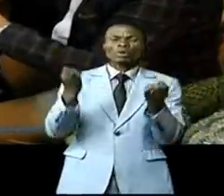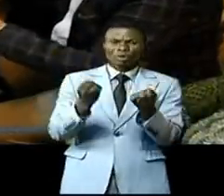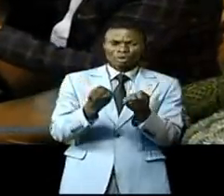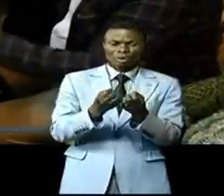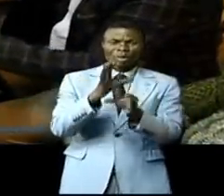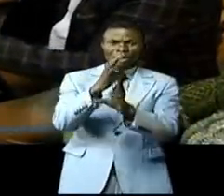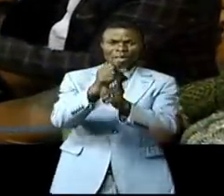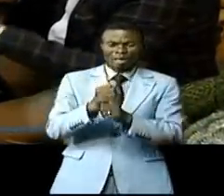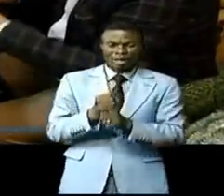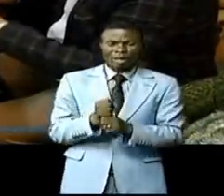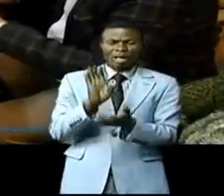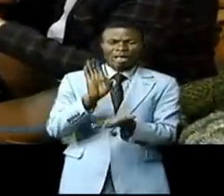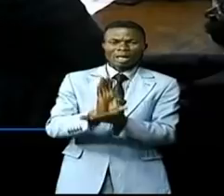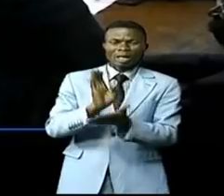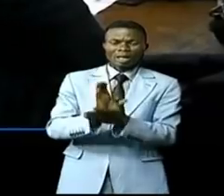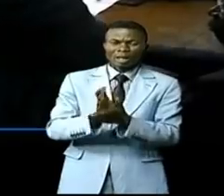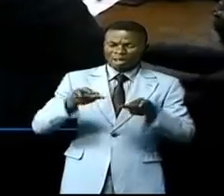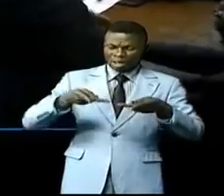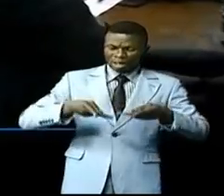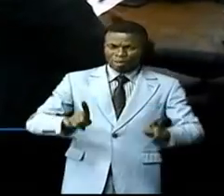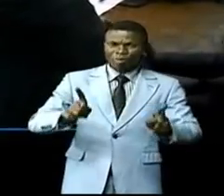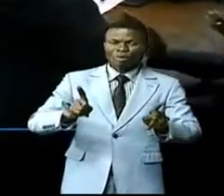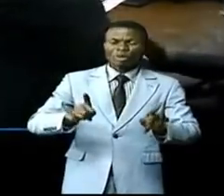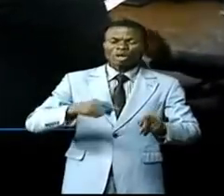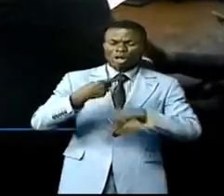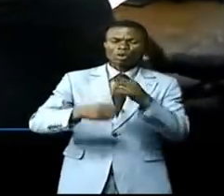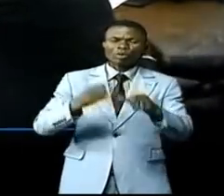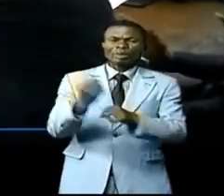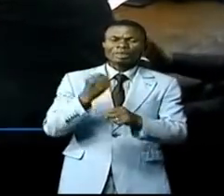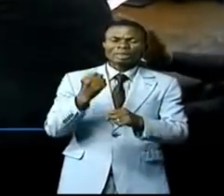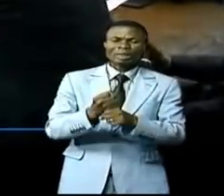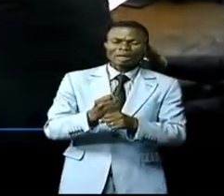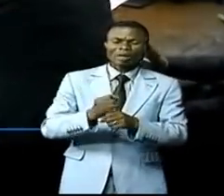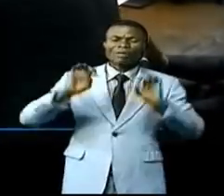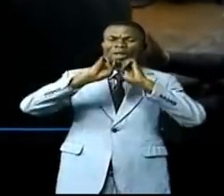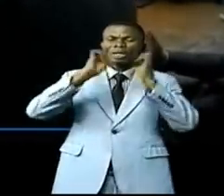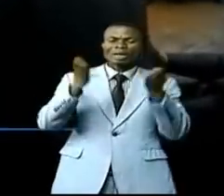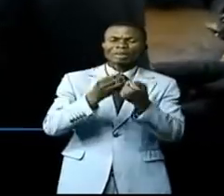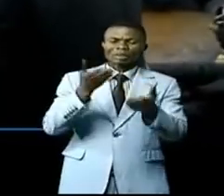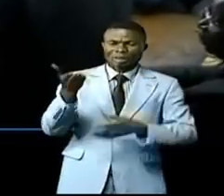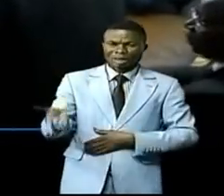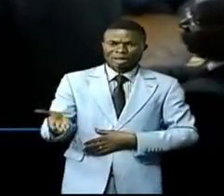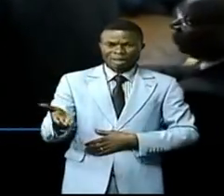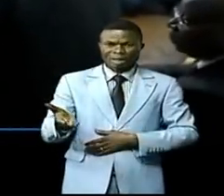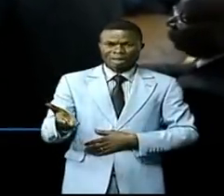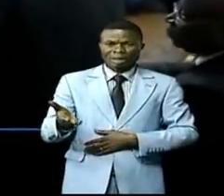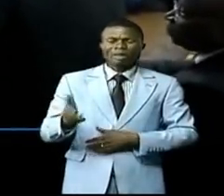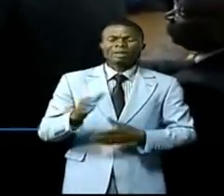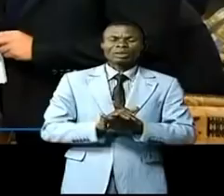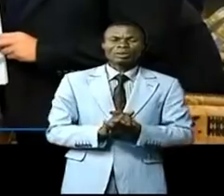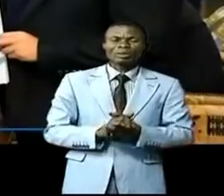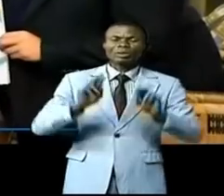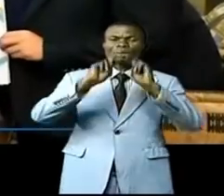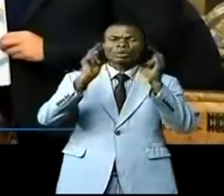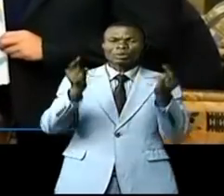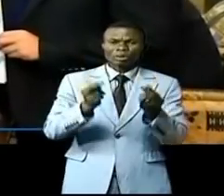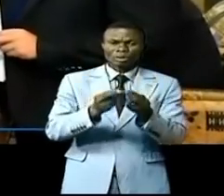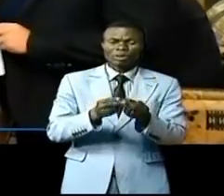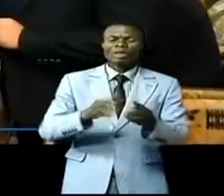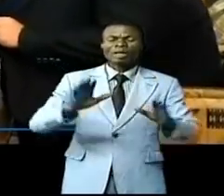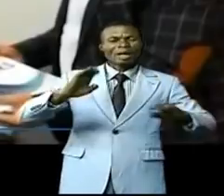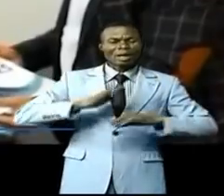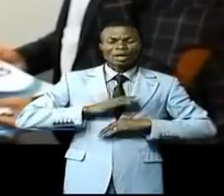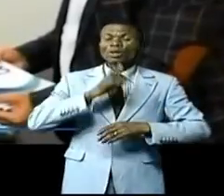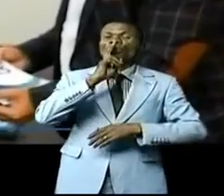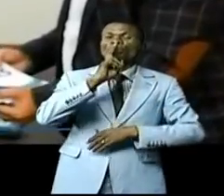reçu des certificats d'agrément leur donnant le feu vert d'amorcer les travaux d'installation de leurs usines. Une réelle